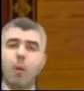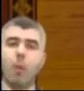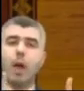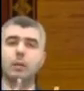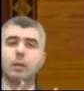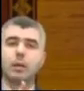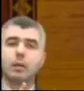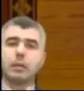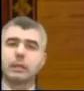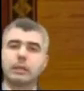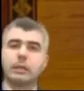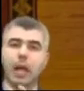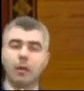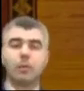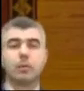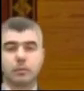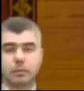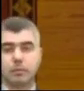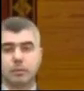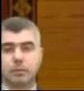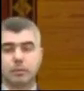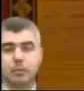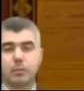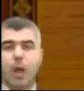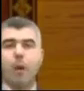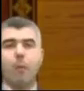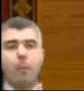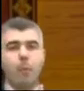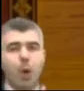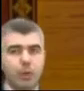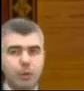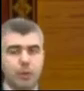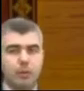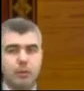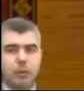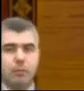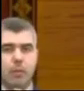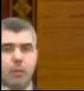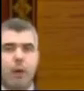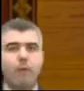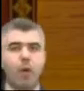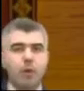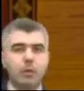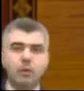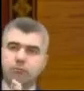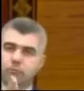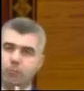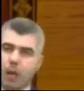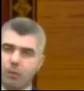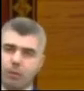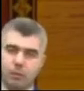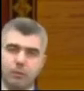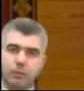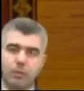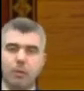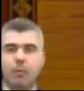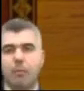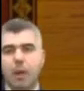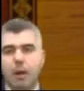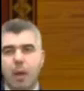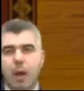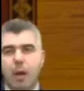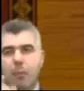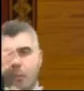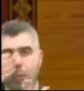لنموذجكم للتنمية، وأيضا فيما يتعلق بالمشروع الرائع الذي أوليتم من خلال هذا المشروع الثقة،